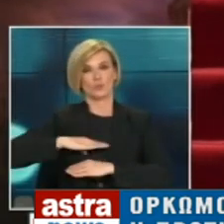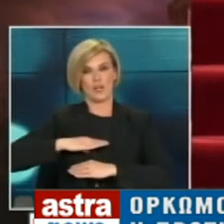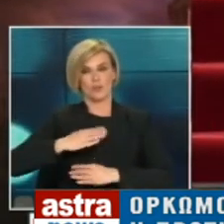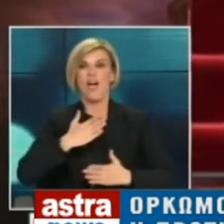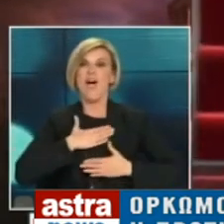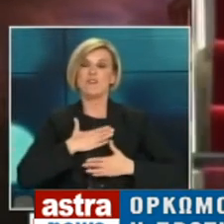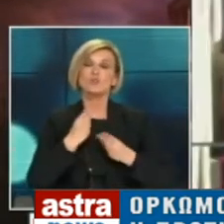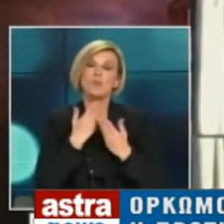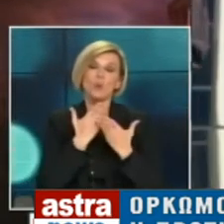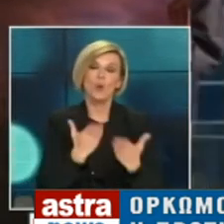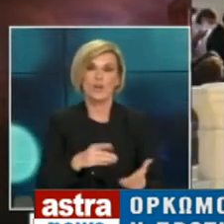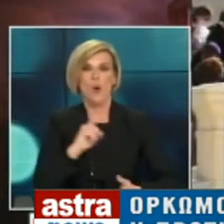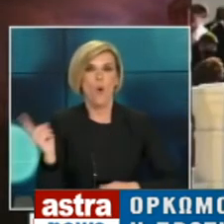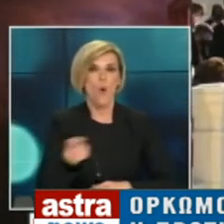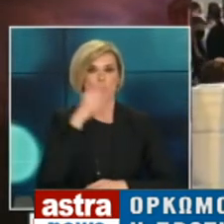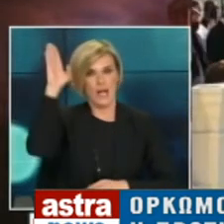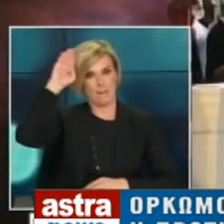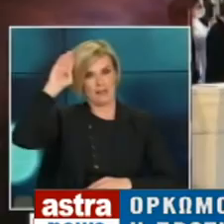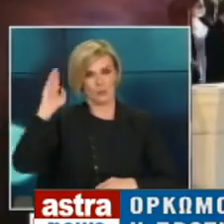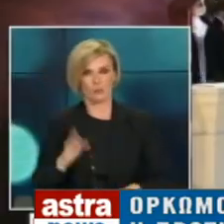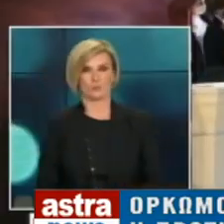ευχαριστώ, συμπολίτες μου Αμερικανοί.